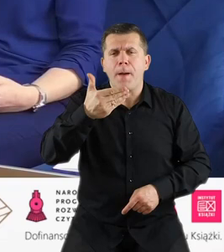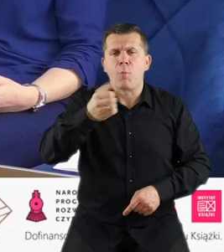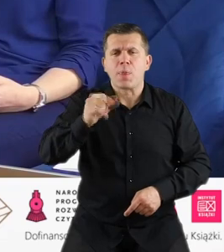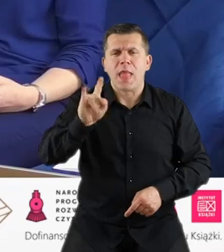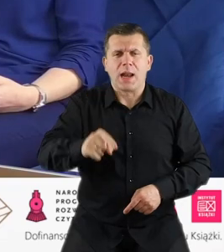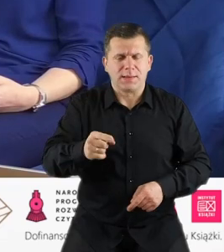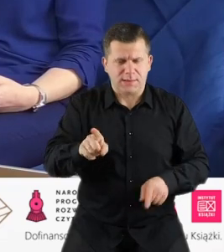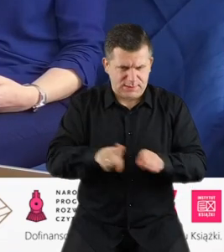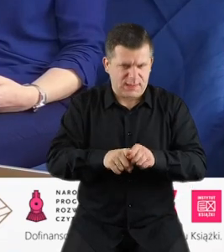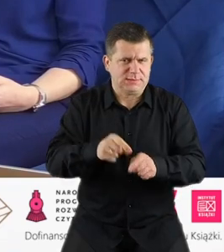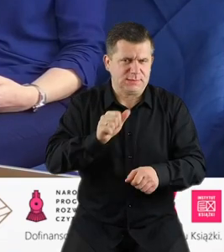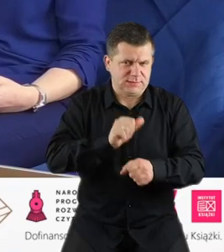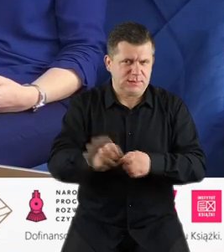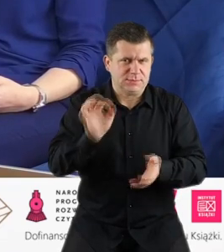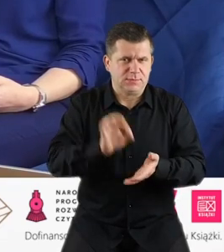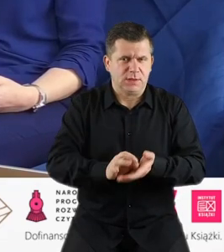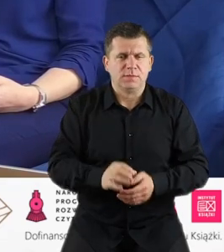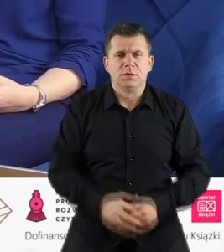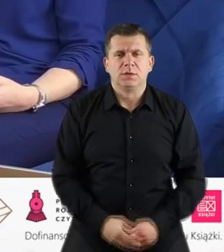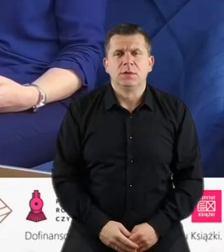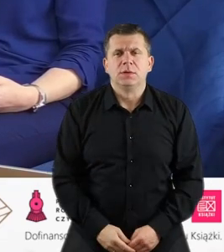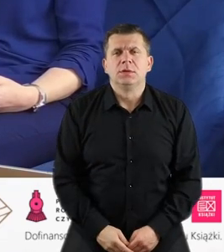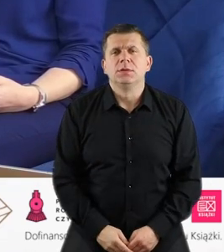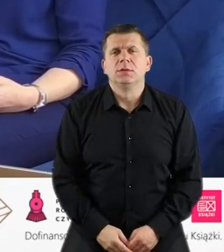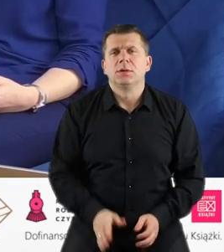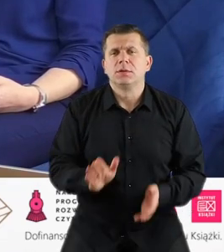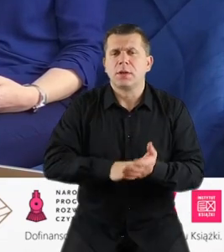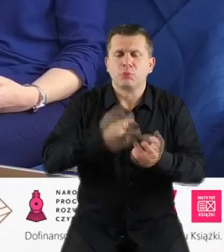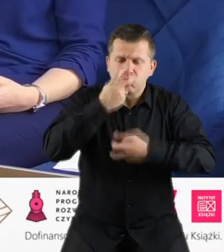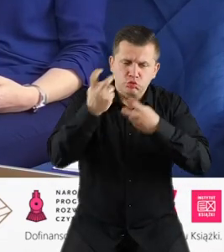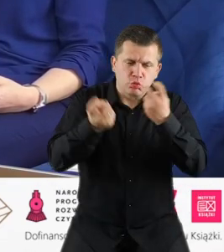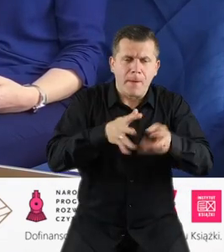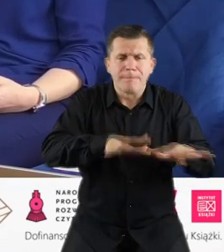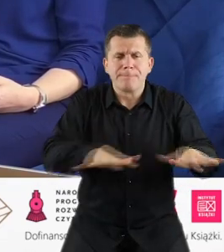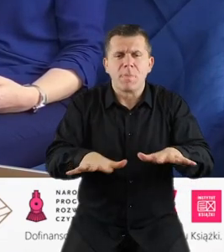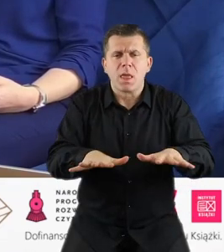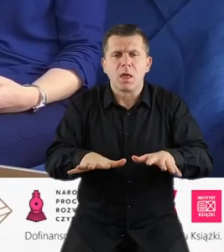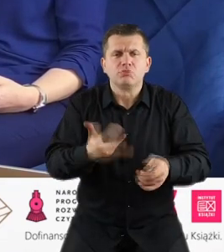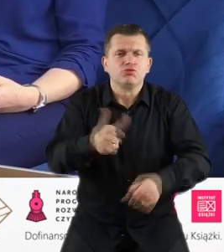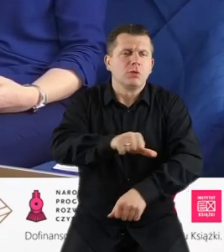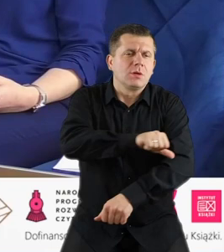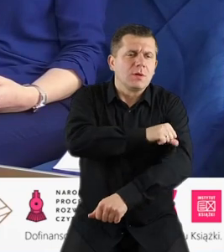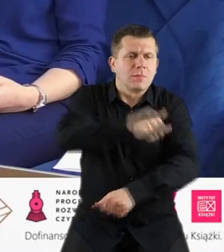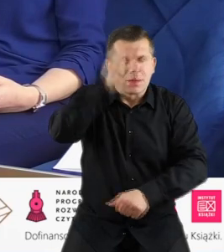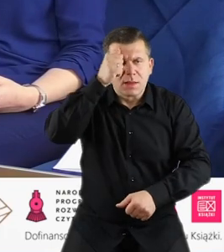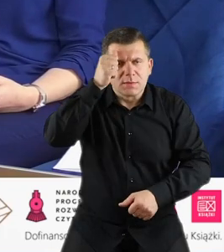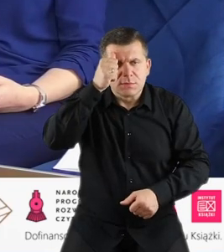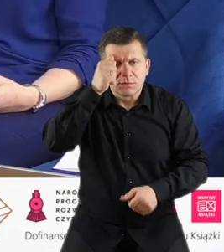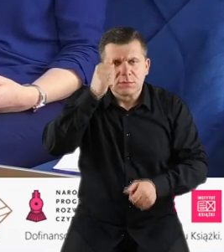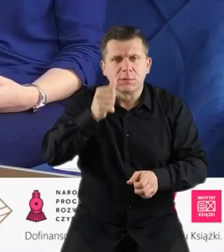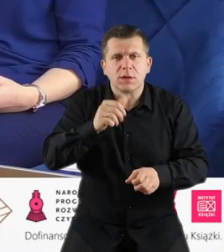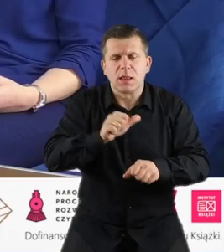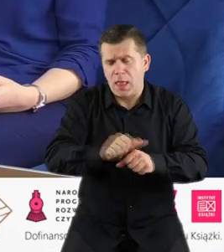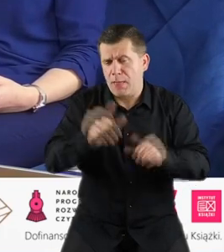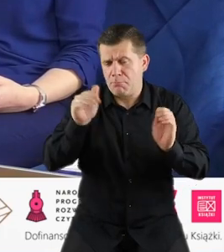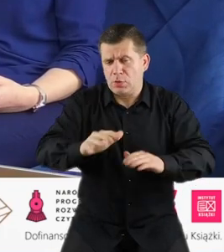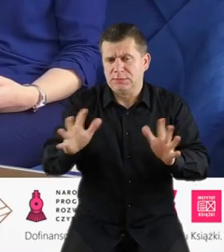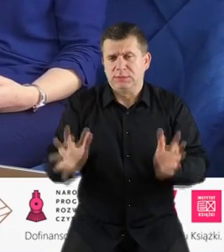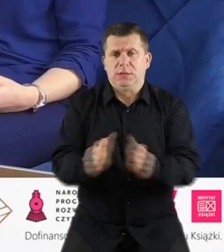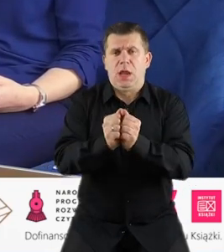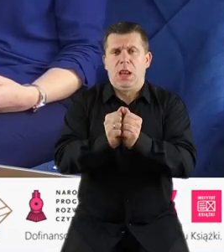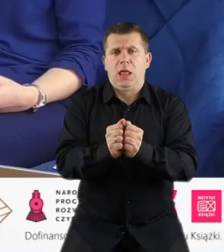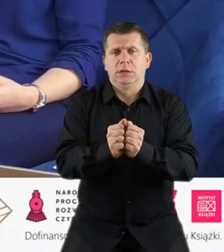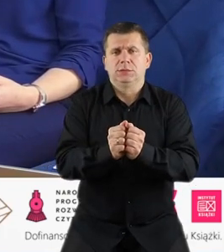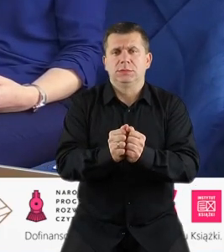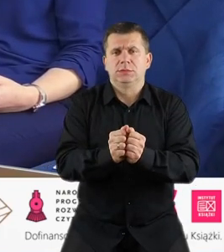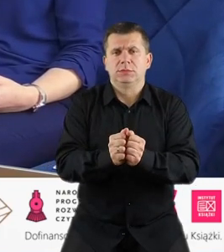jest. Nawet na pewno, bo przecież jak się na dużych cmentarzach szuka miejsca, no to podaje się imię, nazwisko i jest możliwość